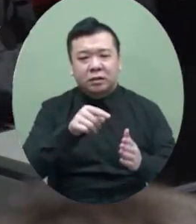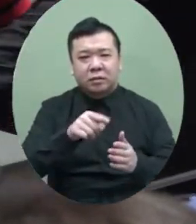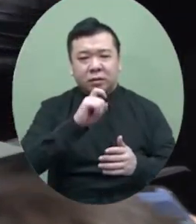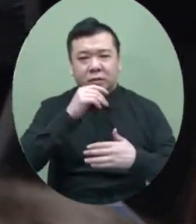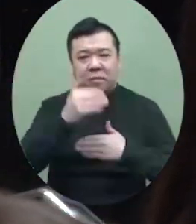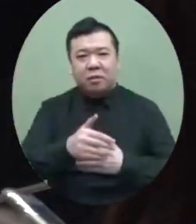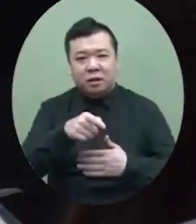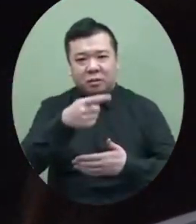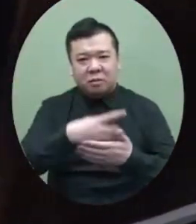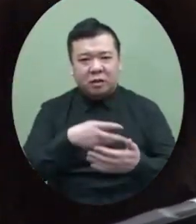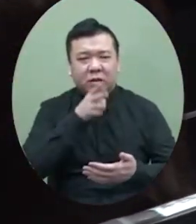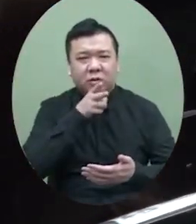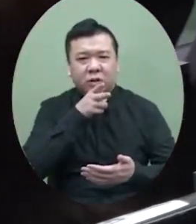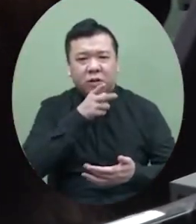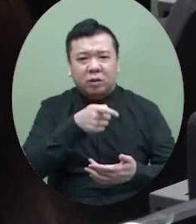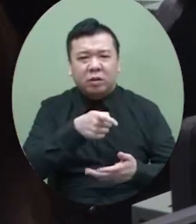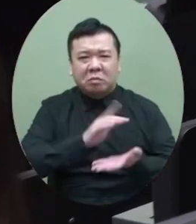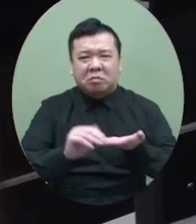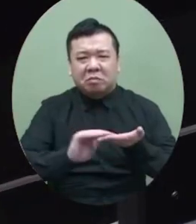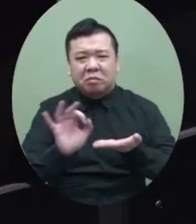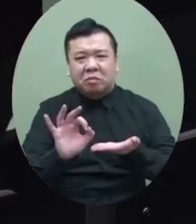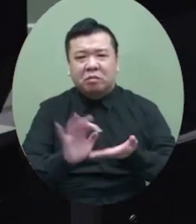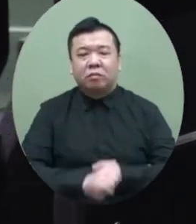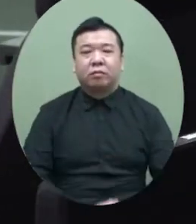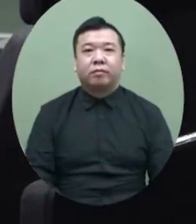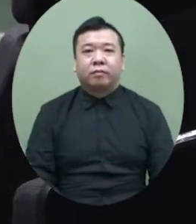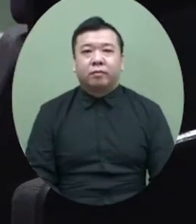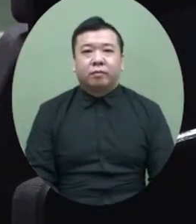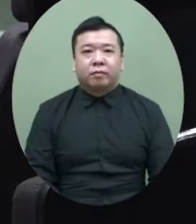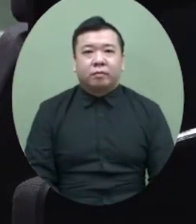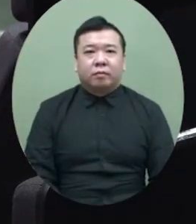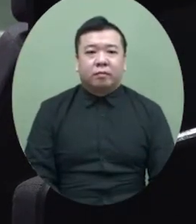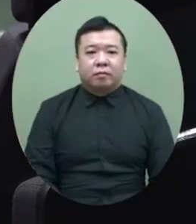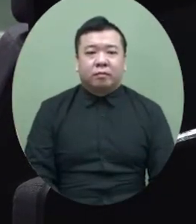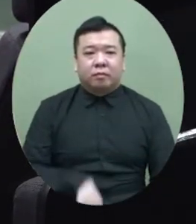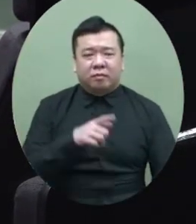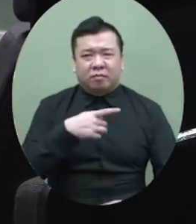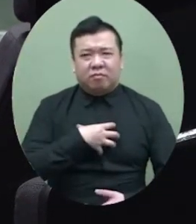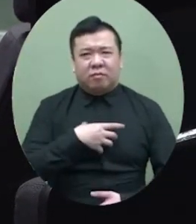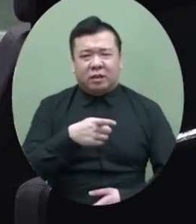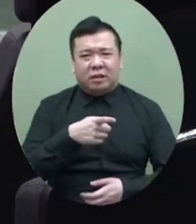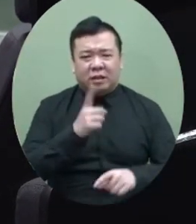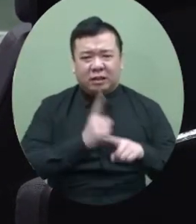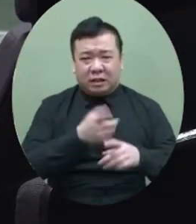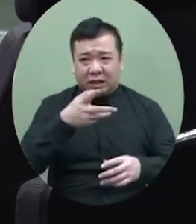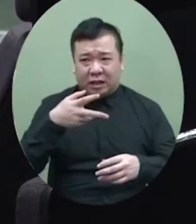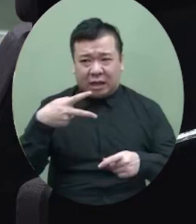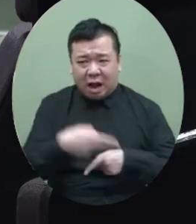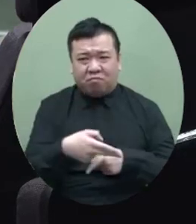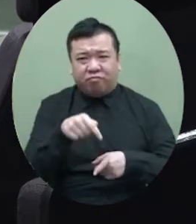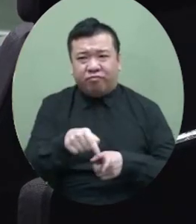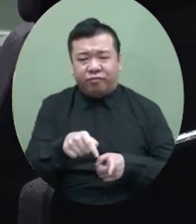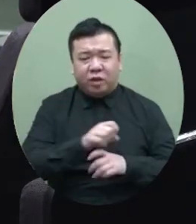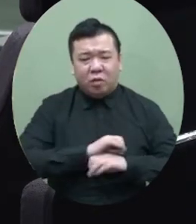受限區域嗰啲準則，好似即係唔係好清楚咯。咁亦都即係認為咧未能夠切斷嗰個傳播